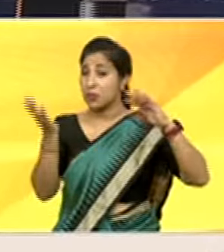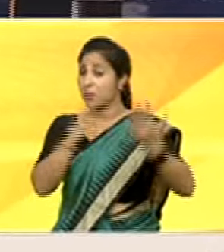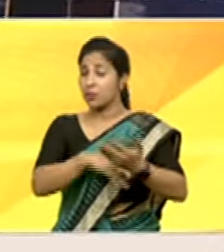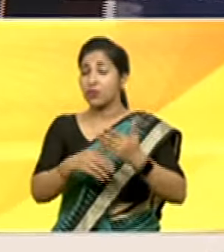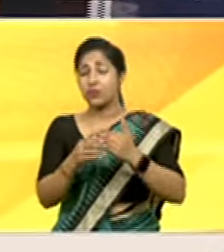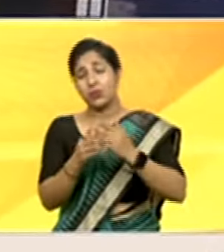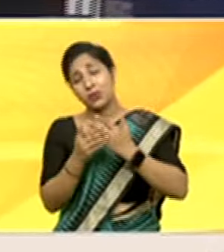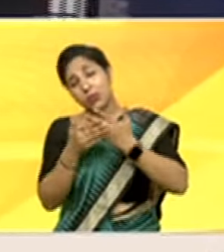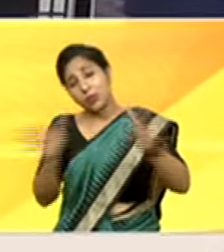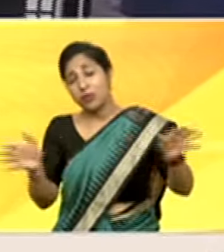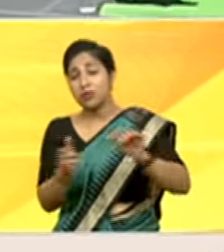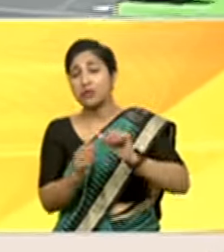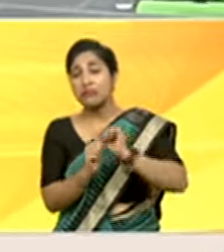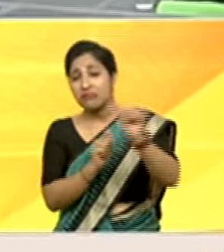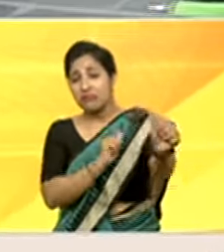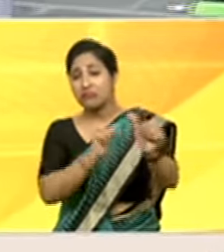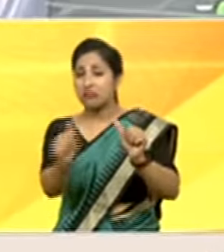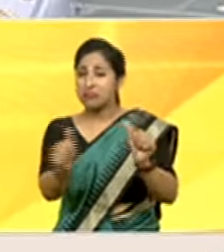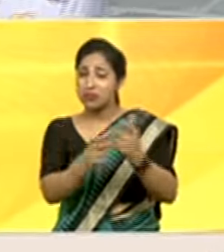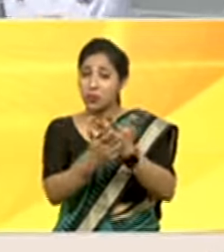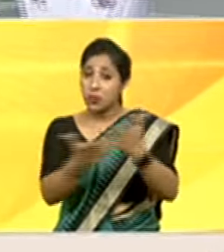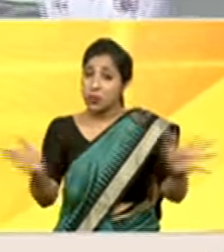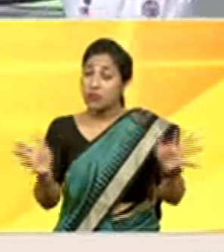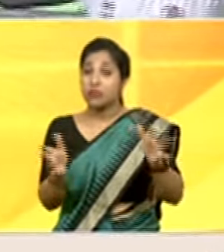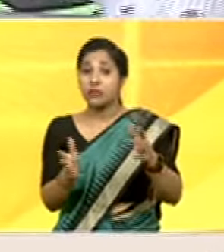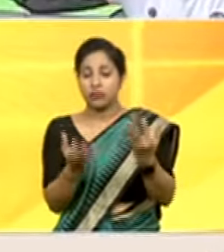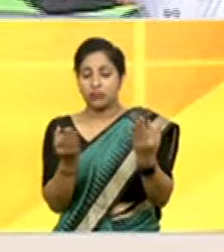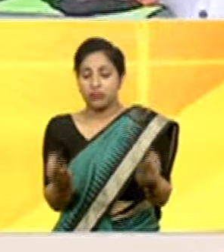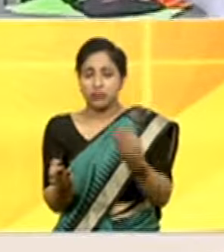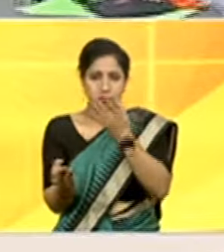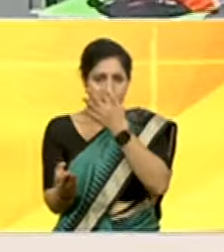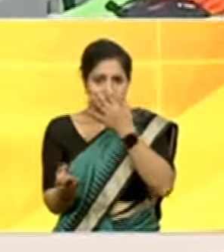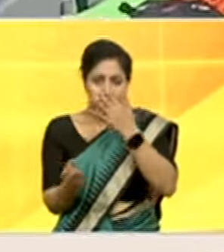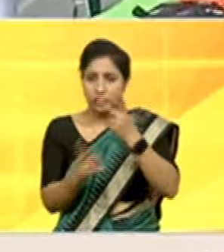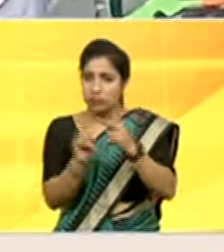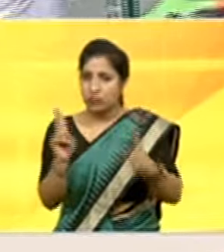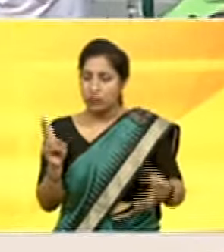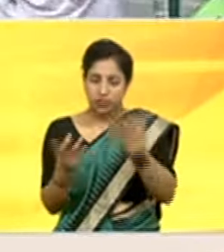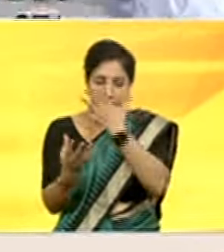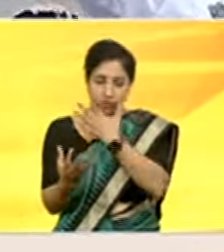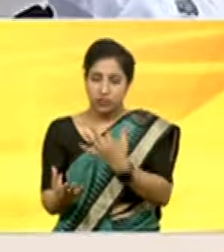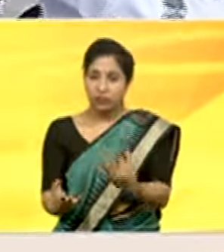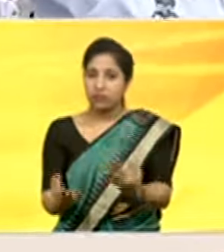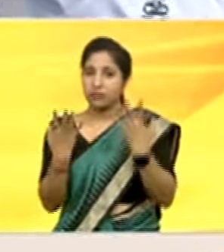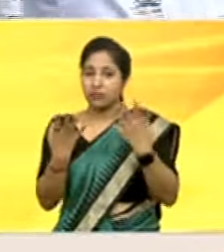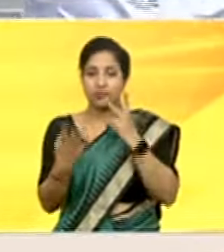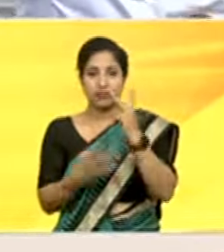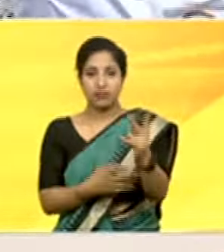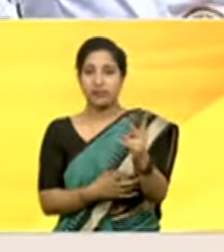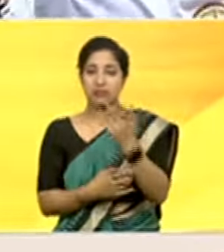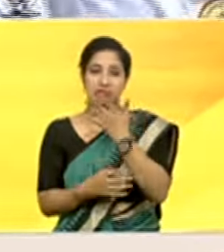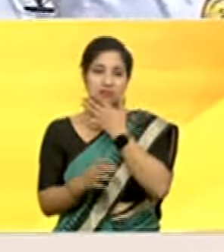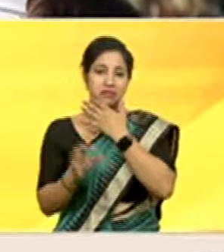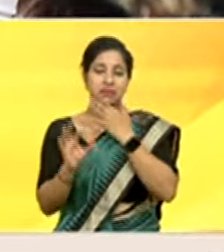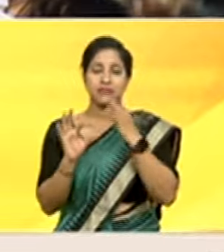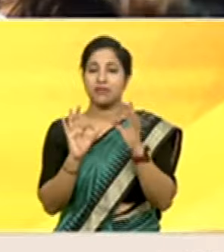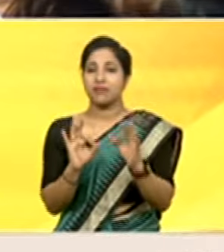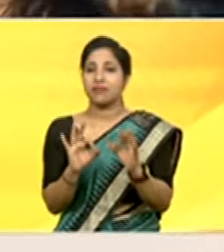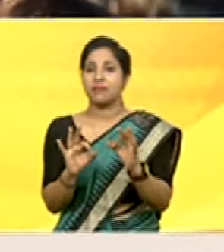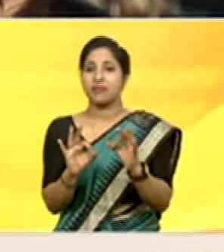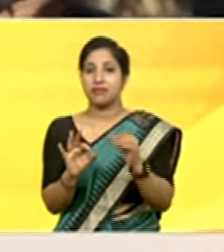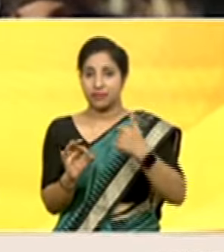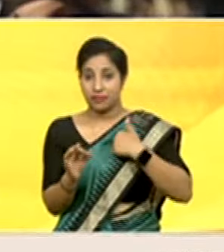कौने कौने में योग करते लोगों के विहंगम द्रश्य हम सब ने देखे।